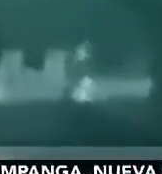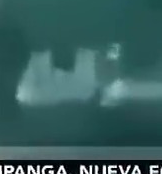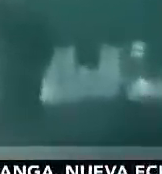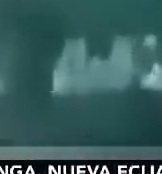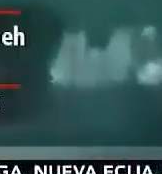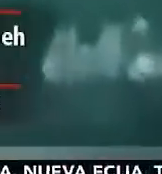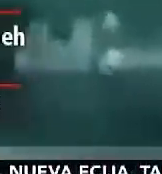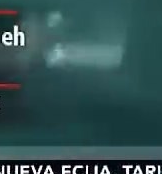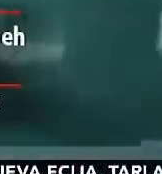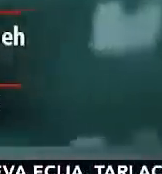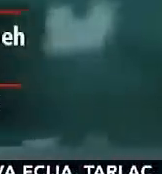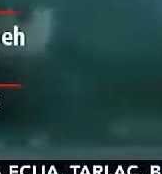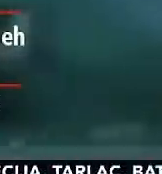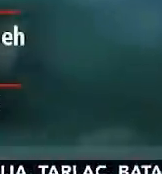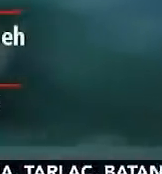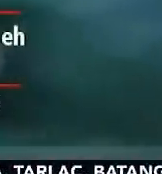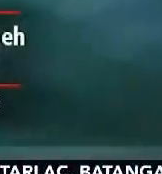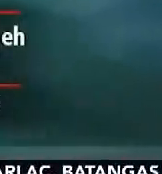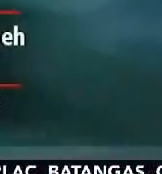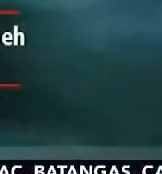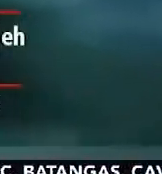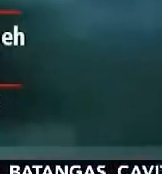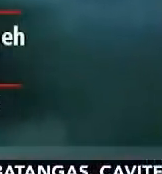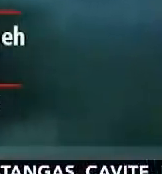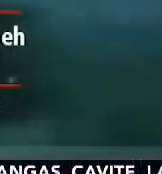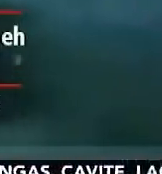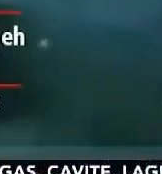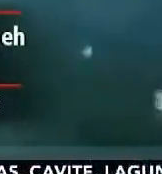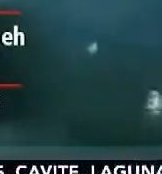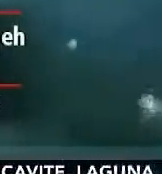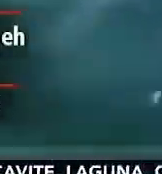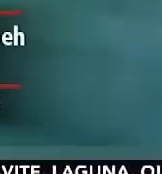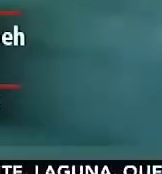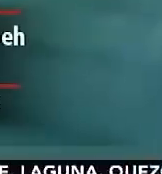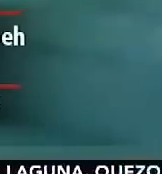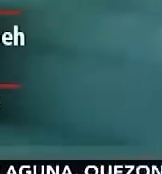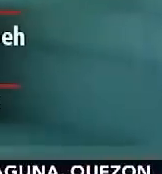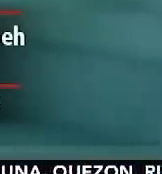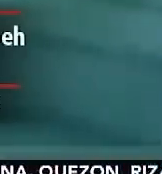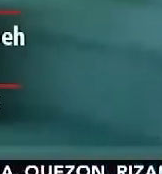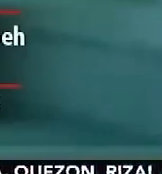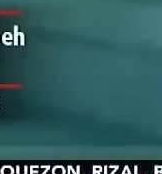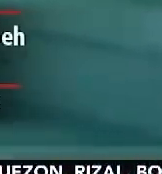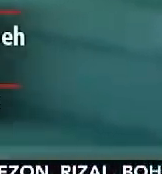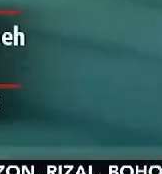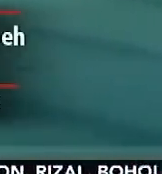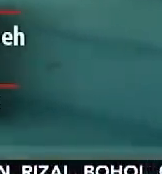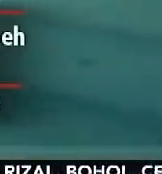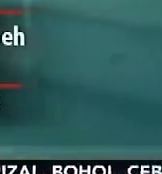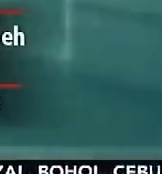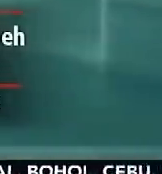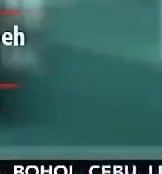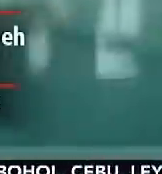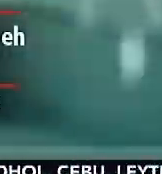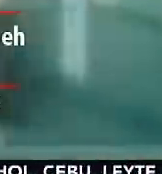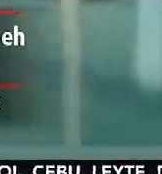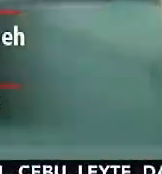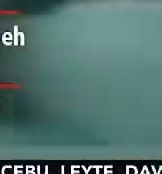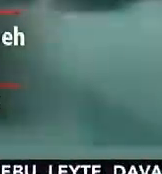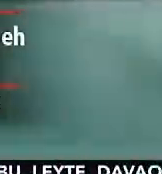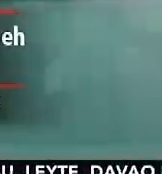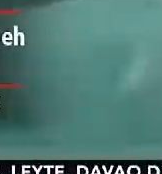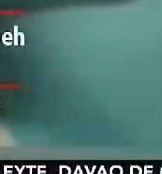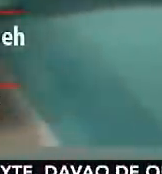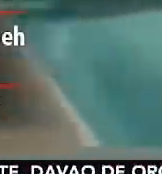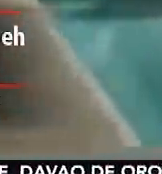kanilang sitwasyon. Kita mo makikita mo lang talaga, I'm sa swimming pool area. Puro na kami naka-ano